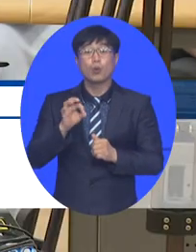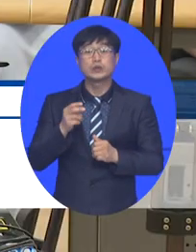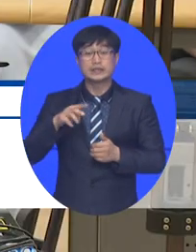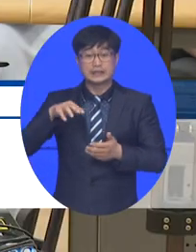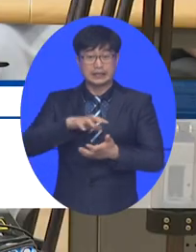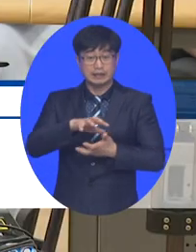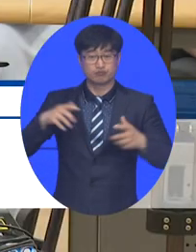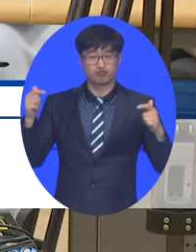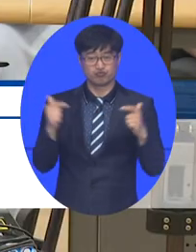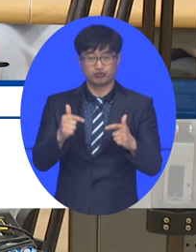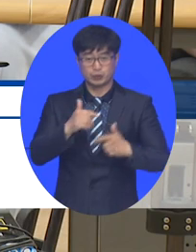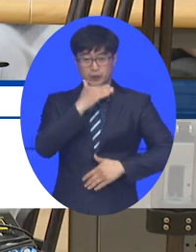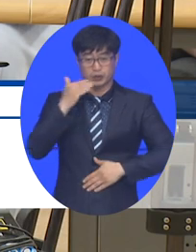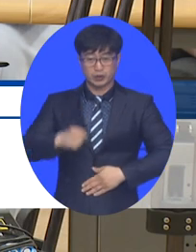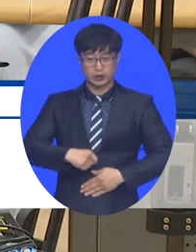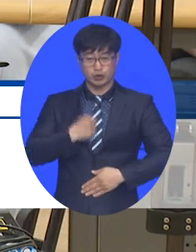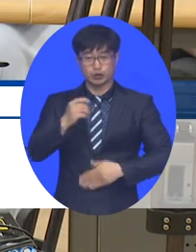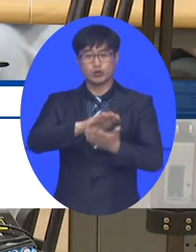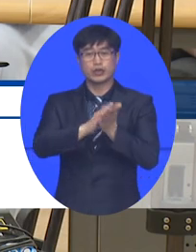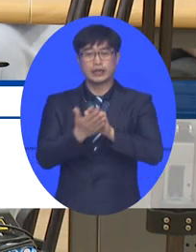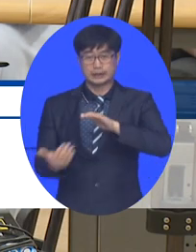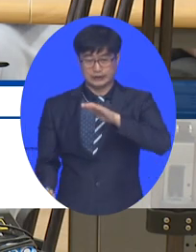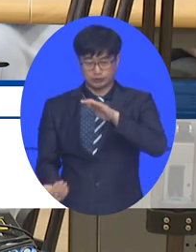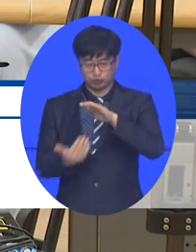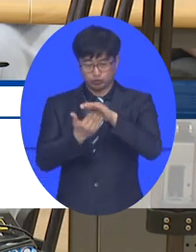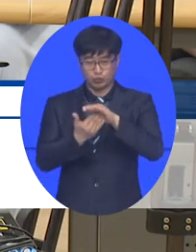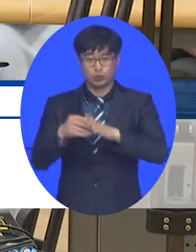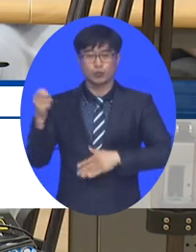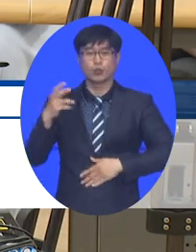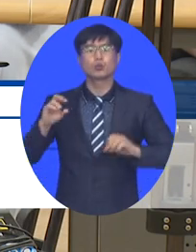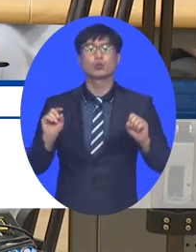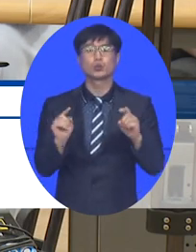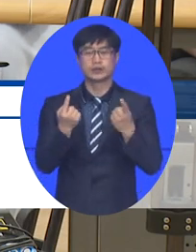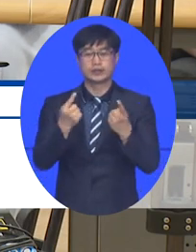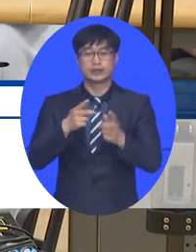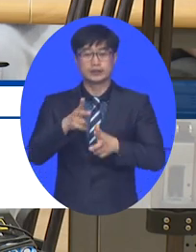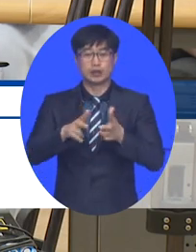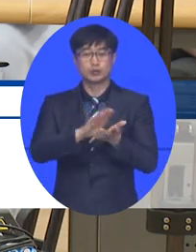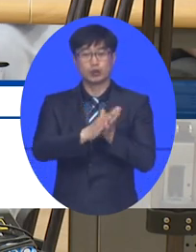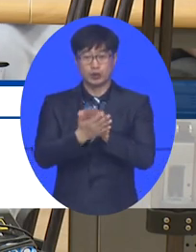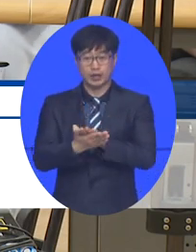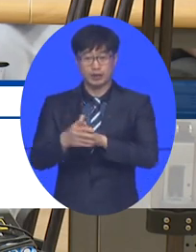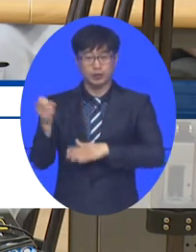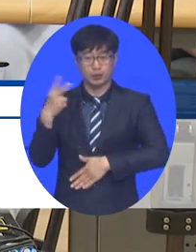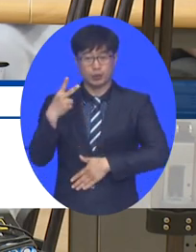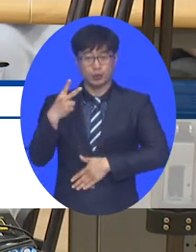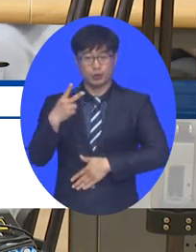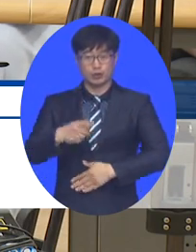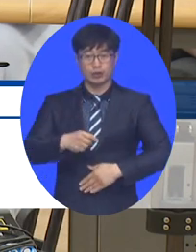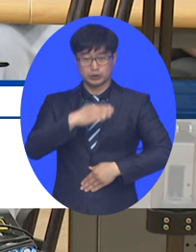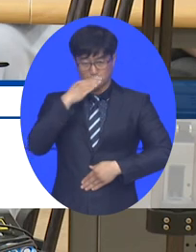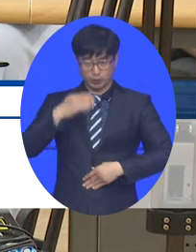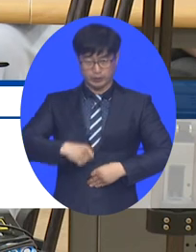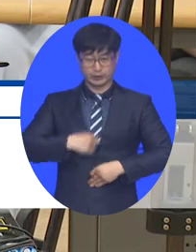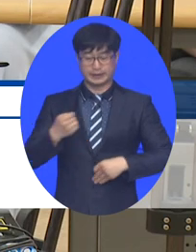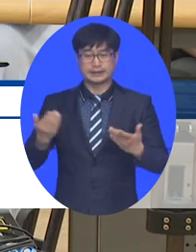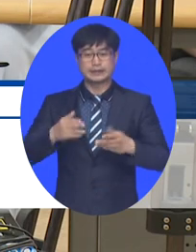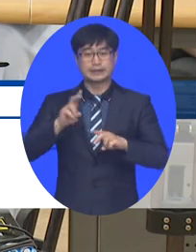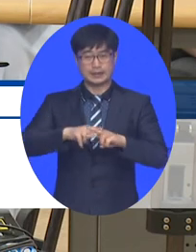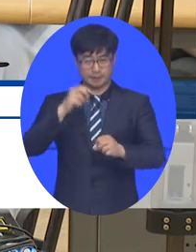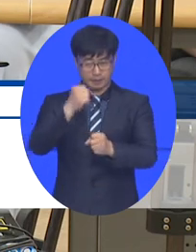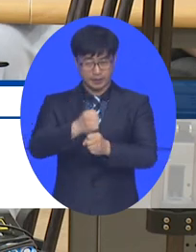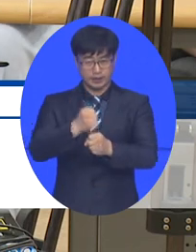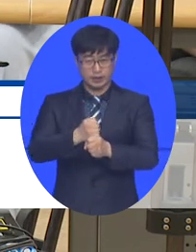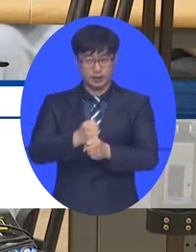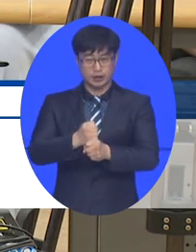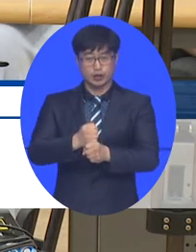줄이고 정의로운 전환 이루고 또 동시에 산업의 전환 또 정의로운 일자리